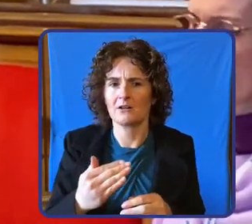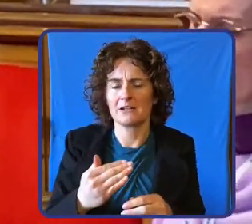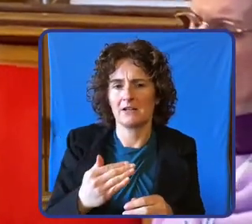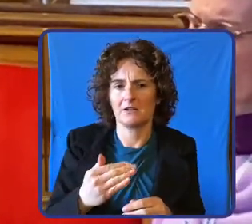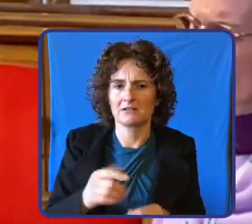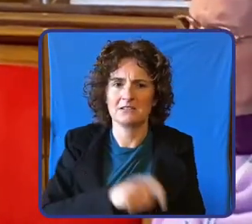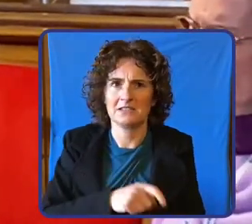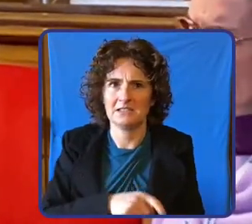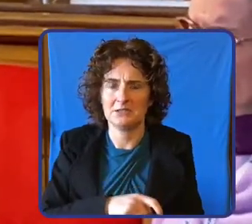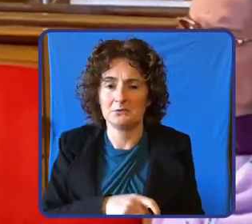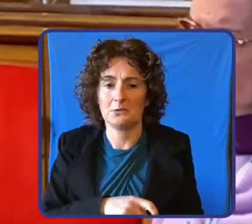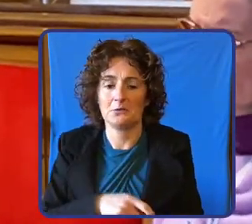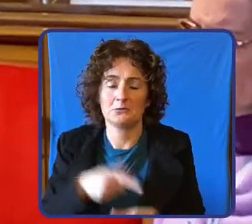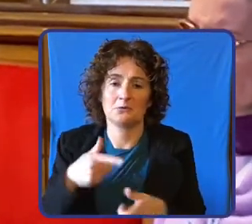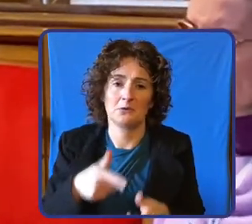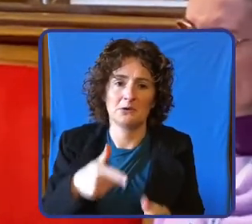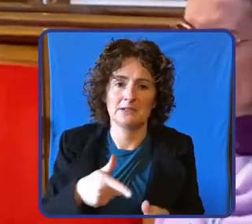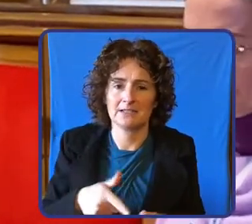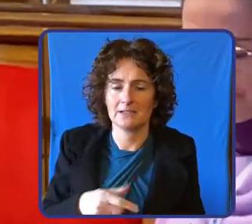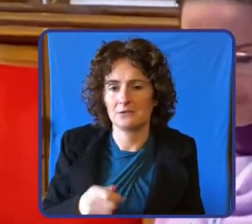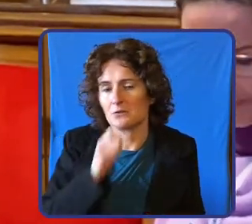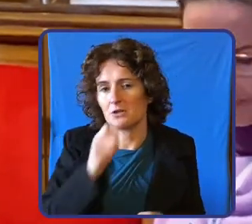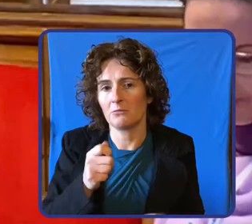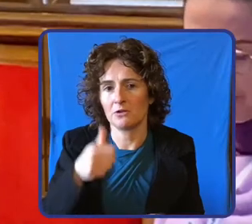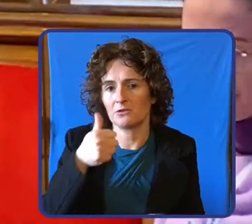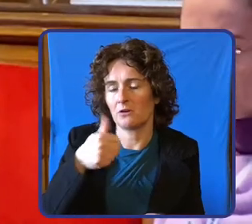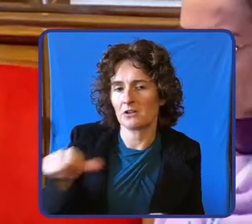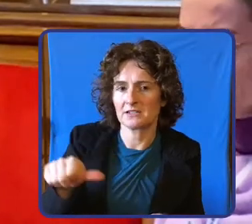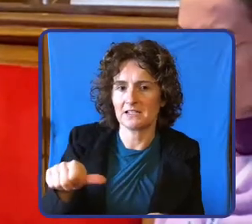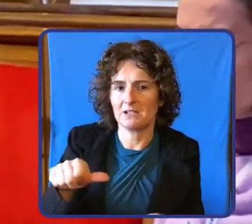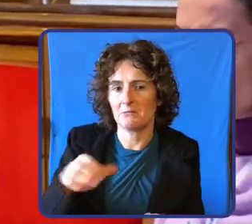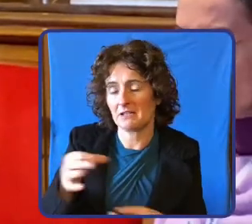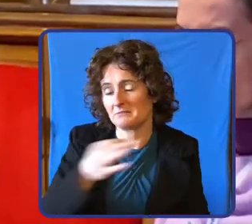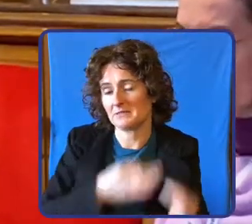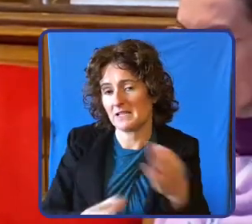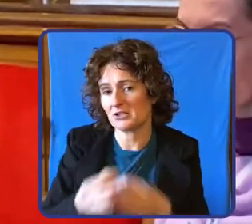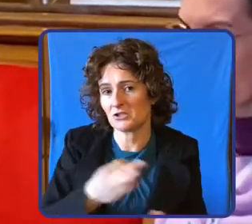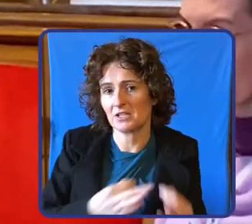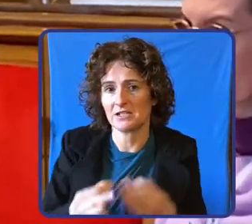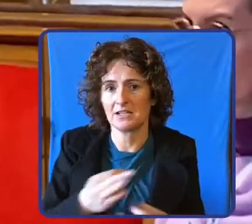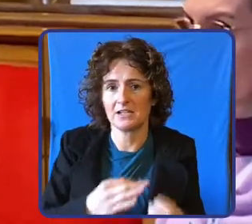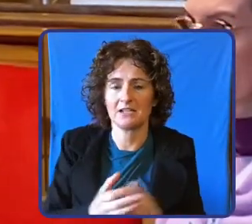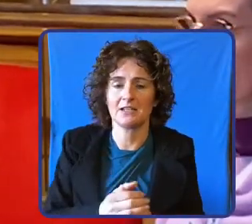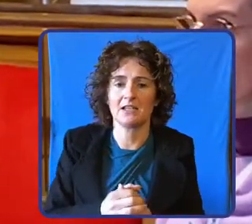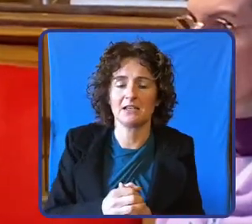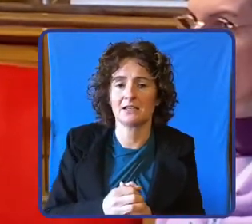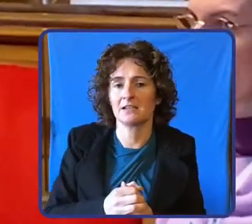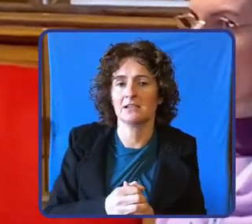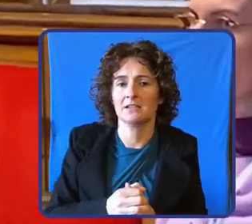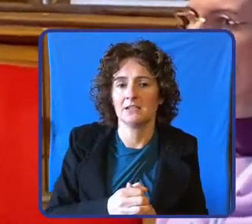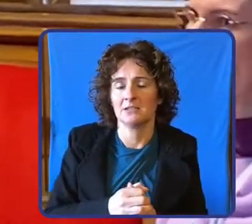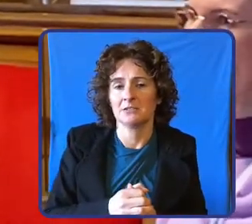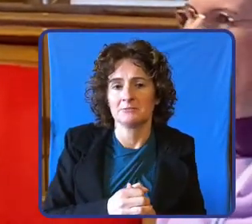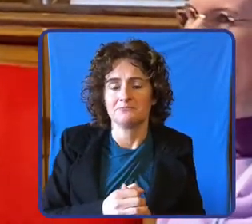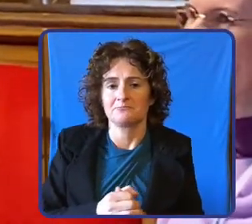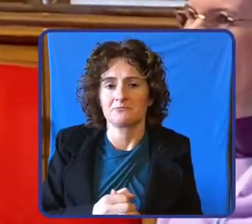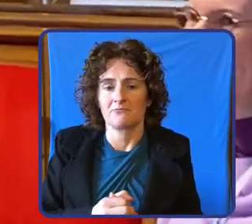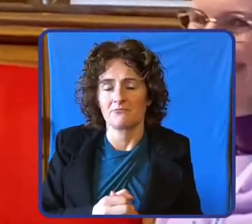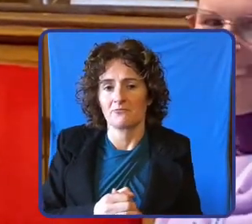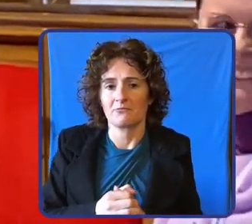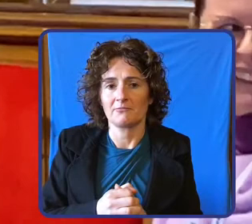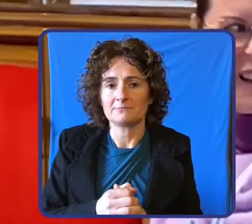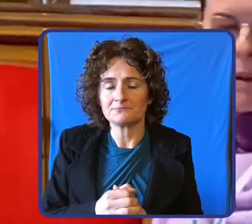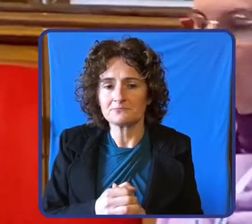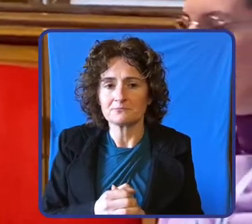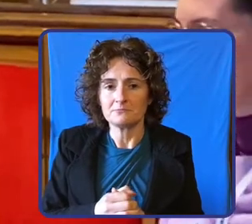lecseréljék, akkor bár persze lehet, hogy hosszú távon, hogyha bevándorlást támogatják, az amerikai dollároknak lehet, hogy ez az egyik módja, hogy majd erre